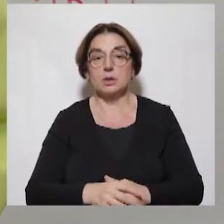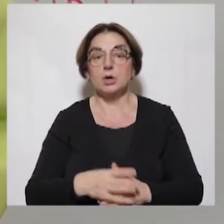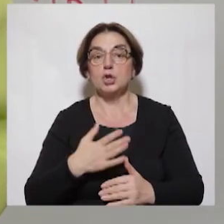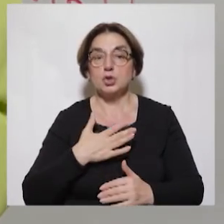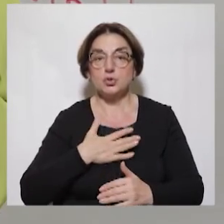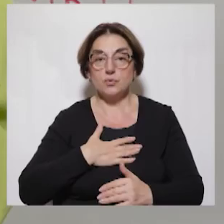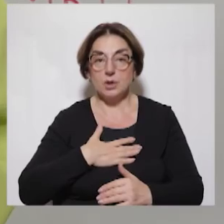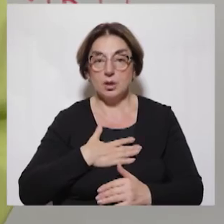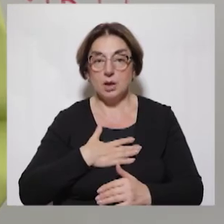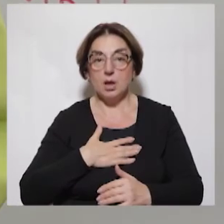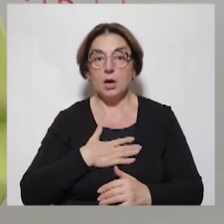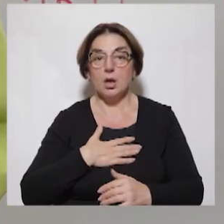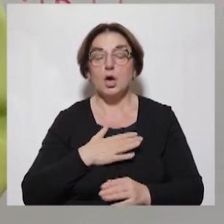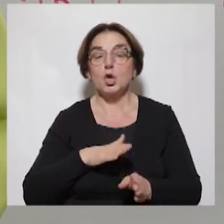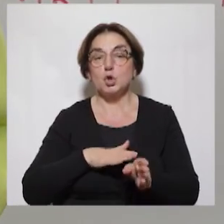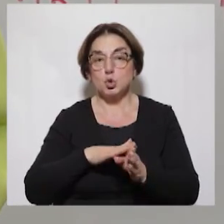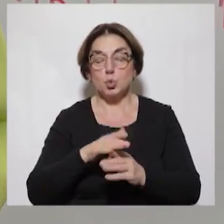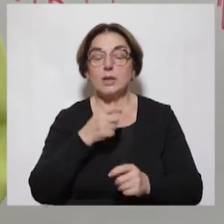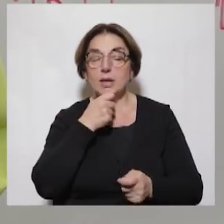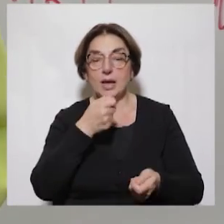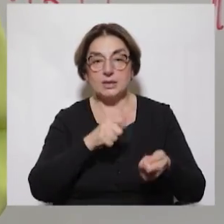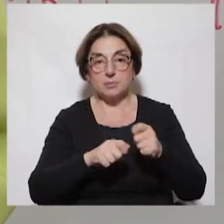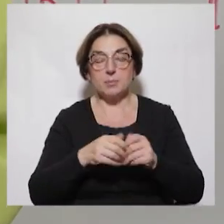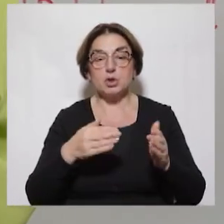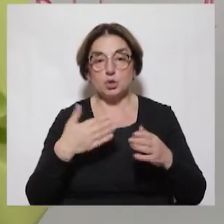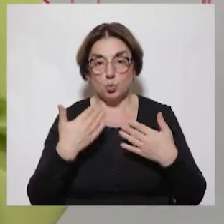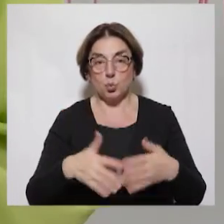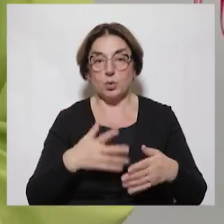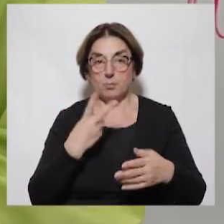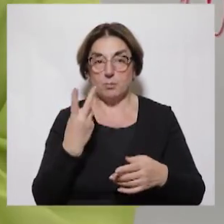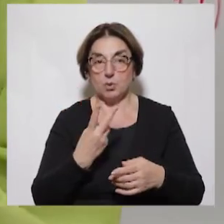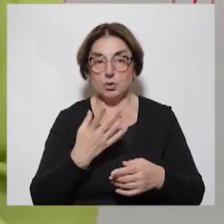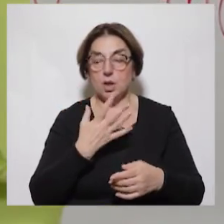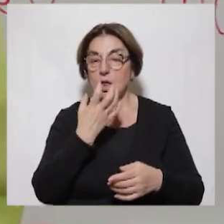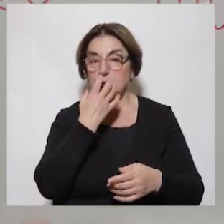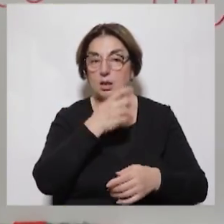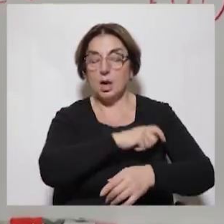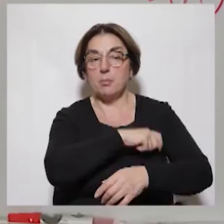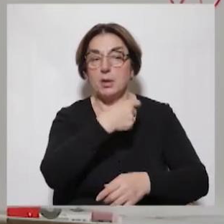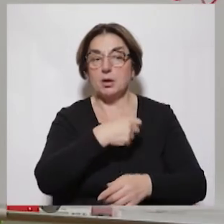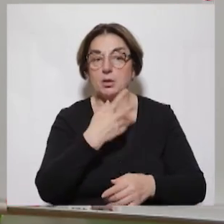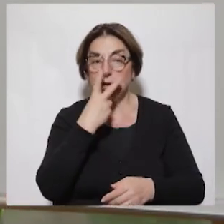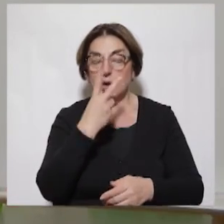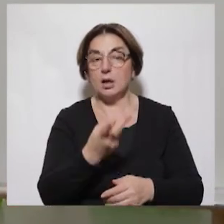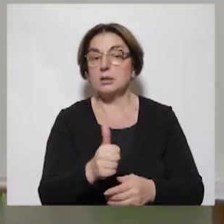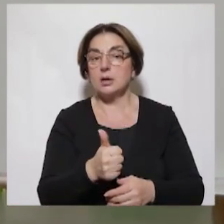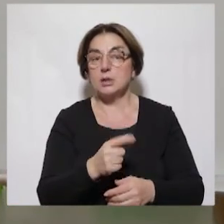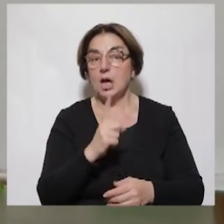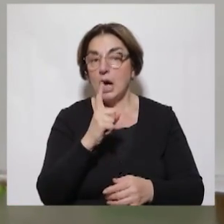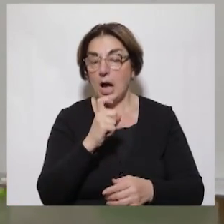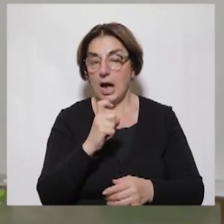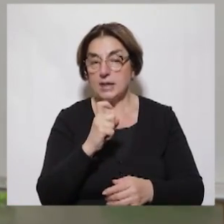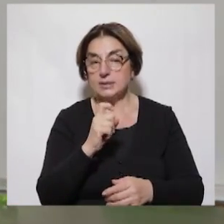მიუახლოვდა. ჩვენ რიგით მეორე სრულად ექსპერიმენტი ჩავატარეთ დღეს. ტემპერატურაც დამშვიდობების წინ მინდა გითხრათ, რომ